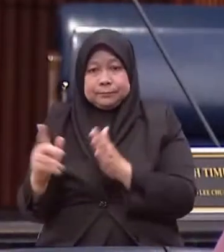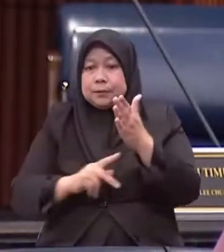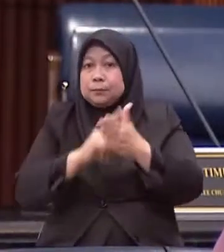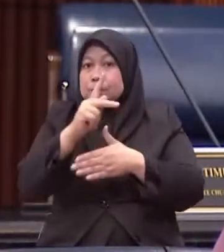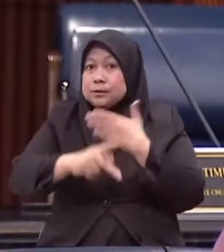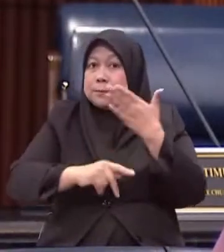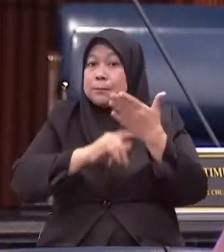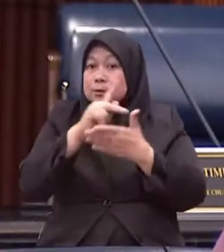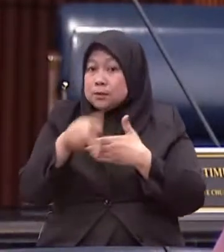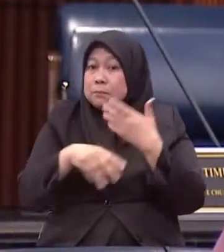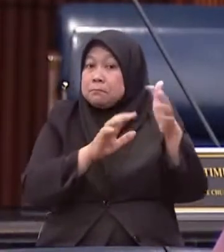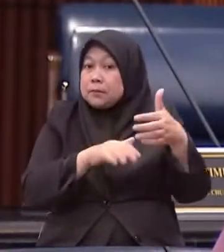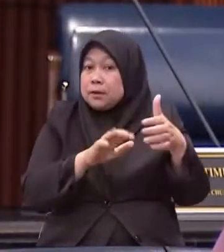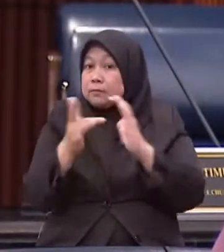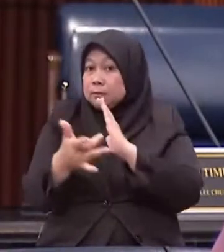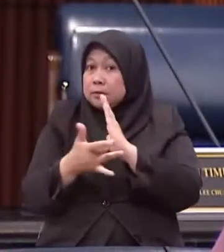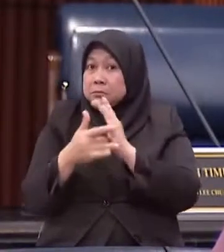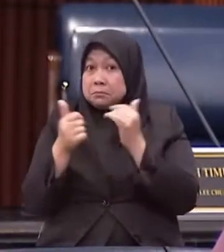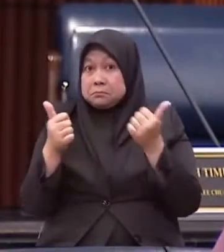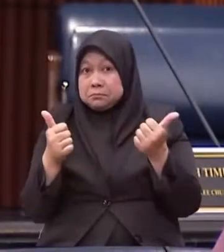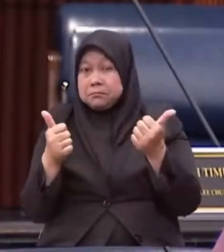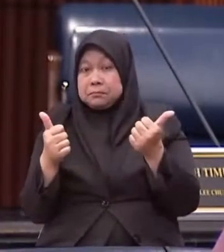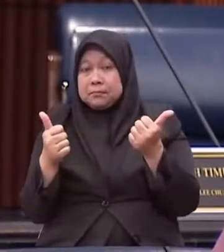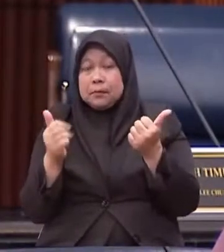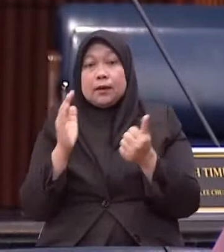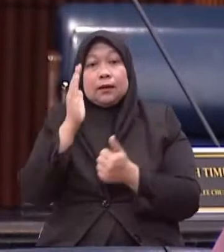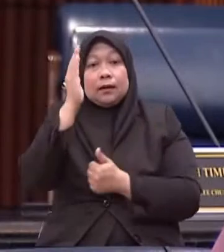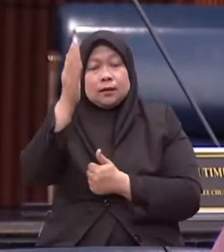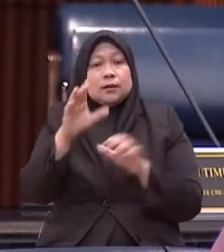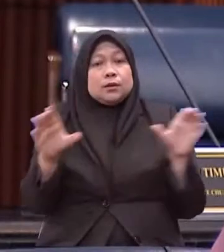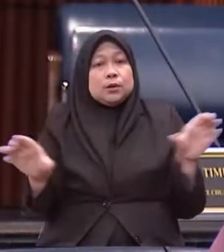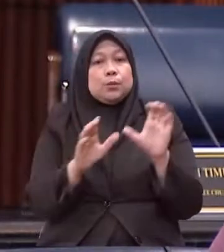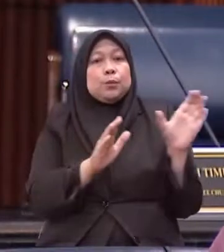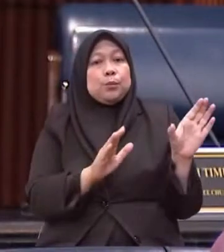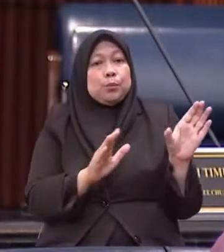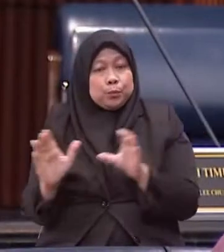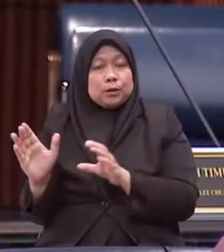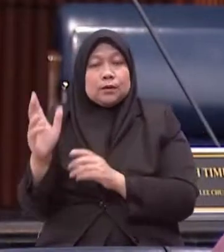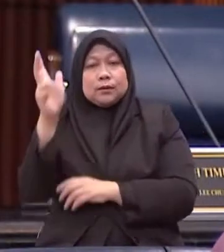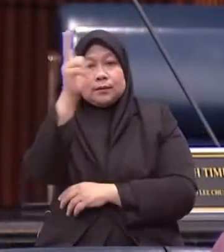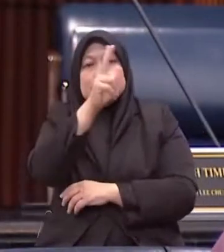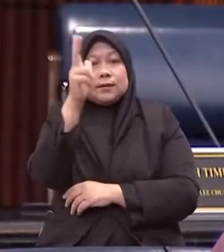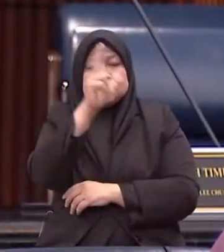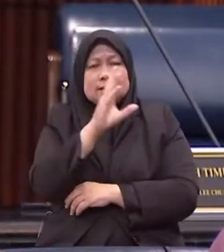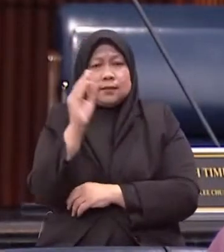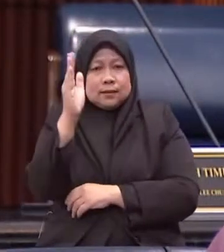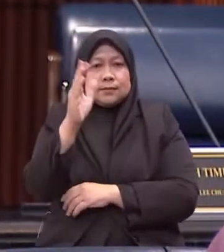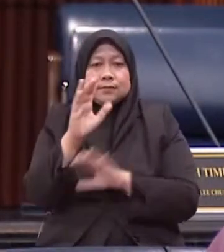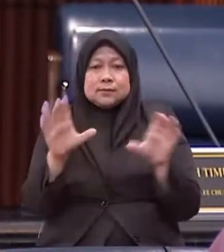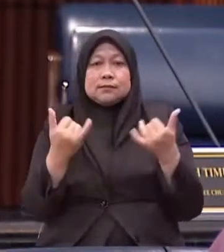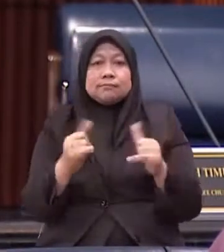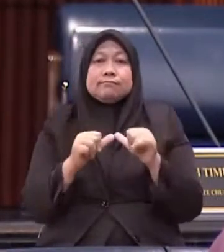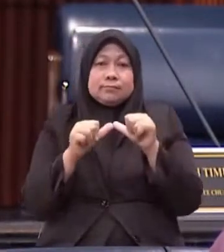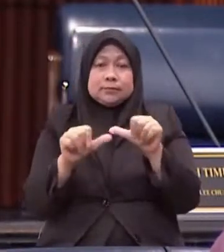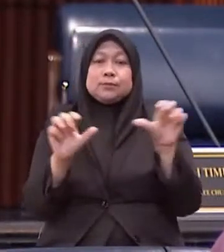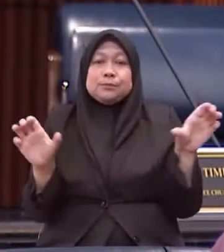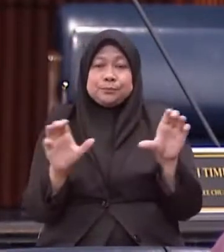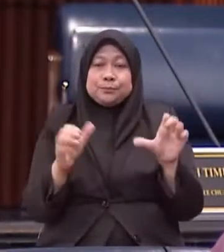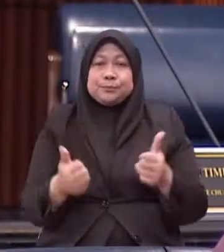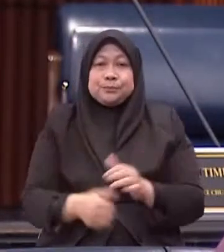Project pertanian berteknologi tinggi yang akan dijalankan oleh kerajaan dan sedang dijalankan terima